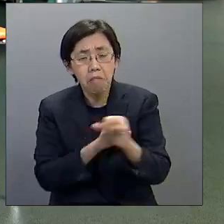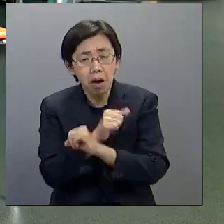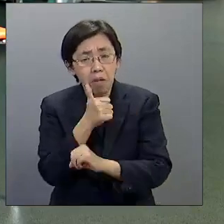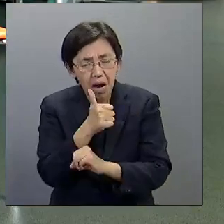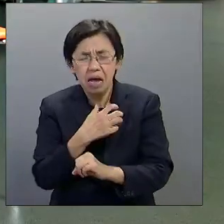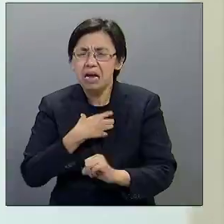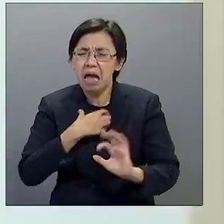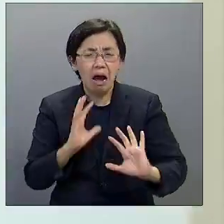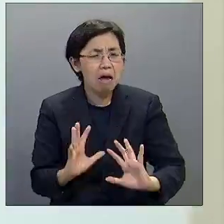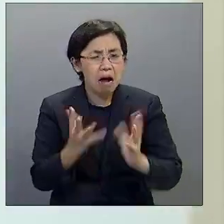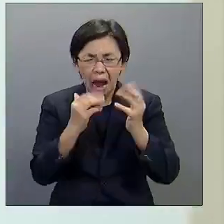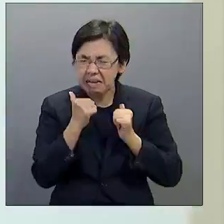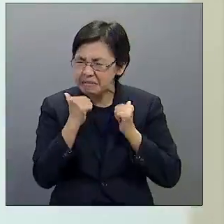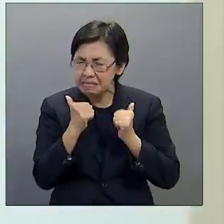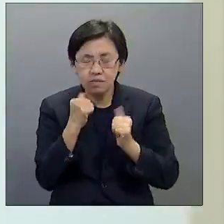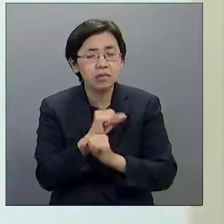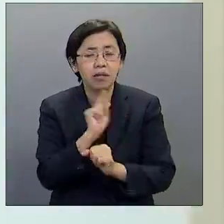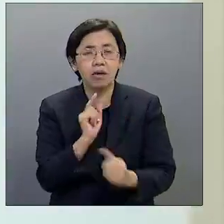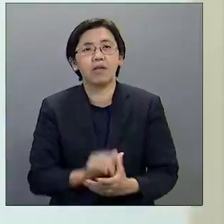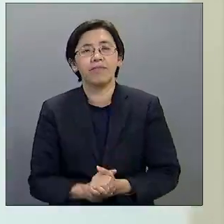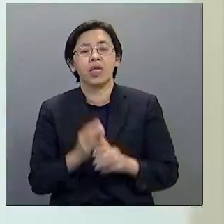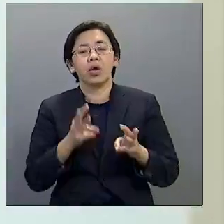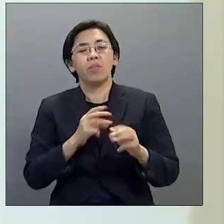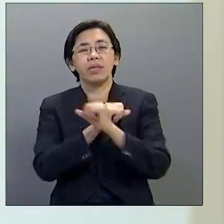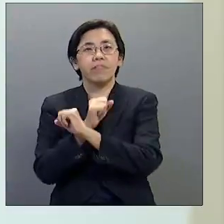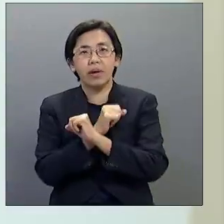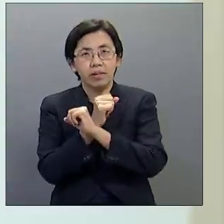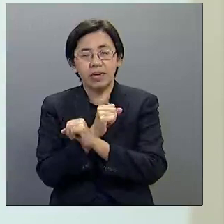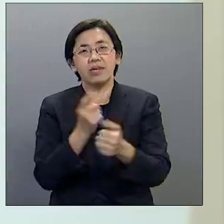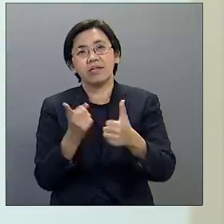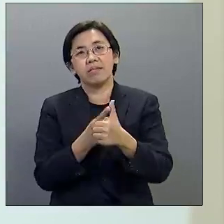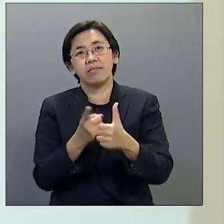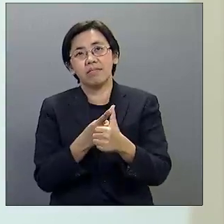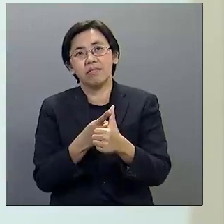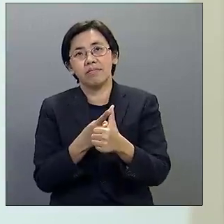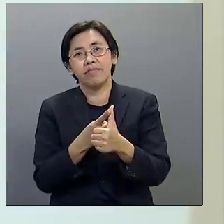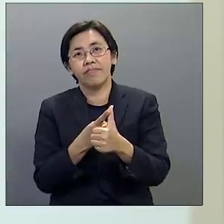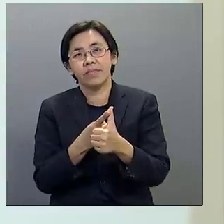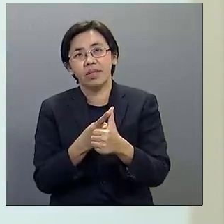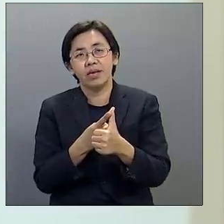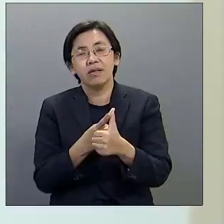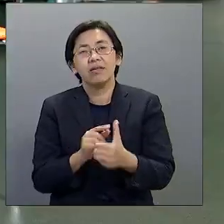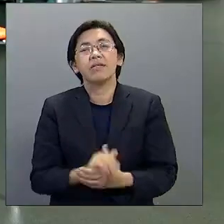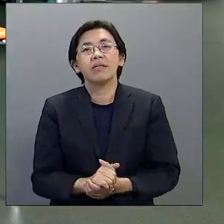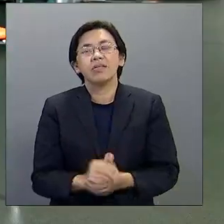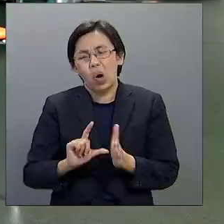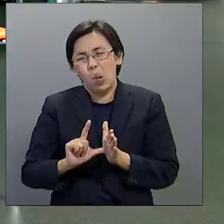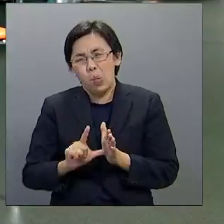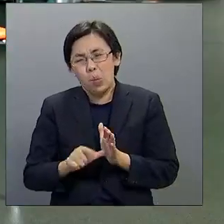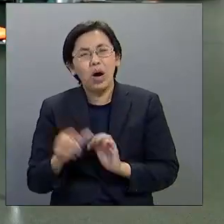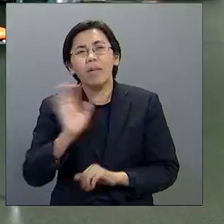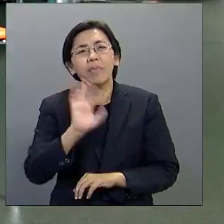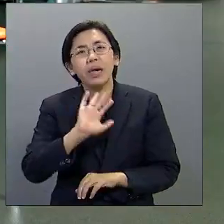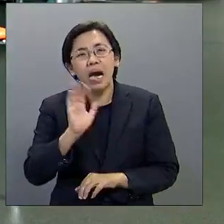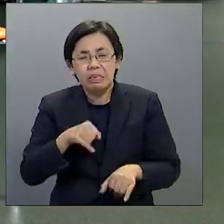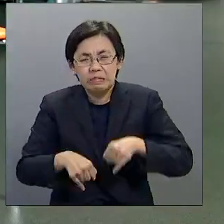ายขาดอะไรเงี้ยค่ะ คือวิธีป้องกันนะคะแรกเลยคือ1พักการใช้งานนะคะต ้ องอย่าใช้งาน